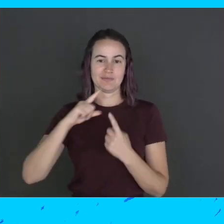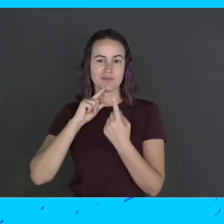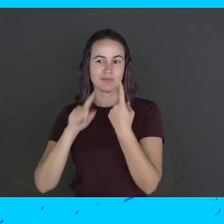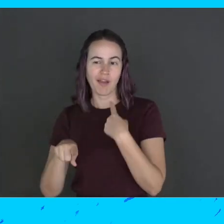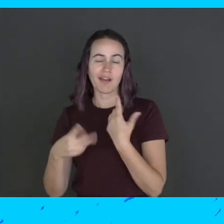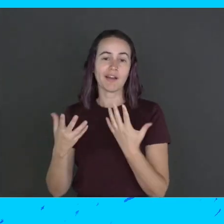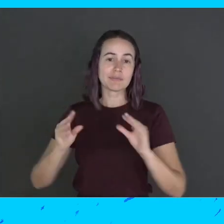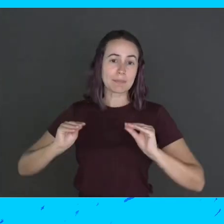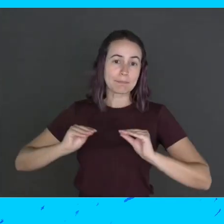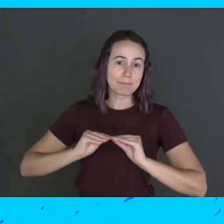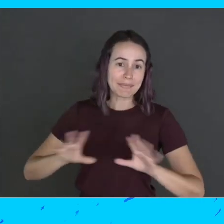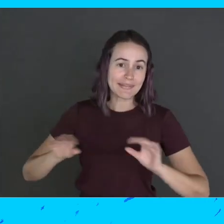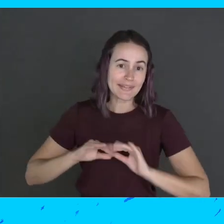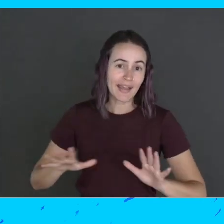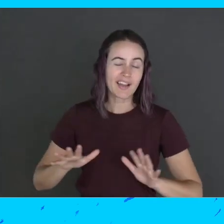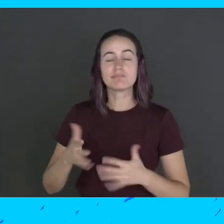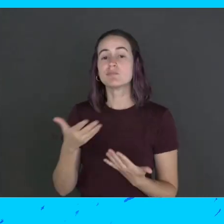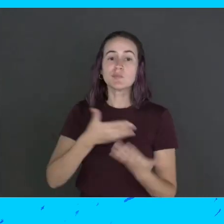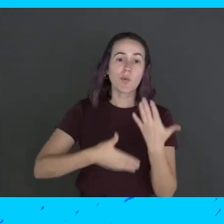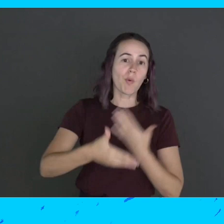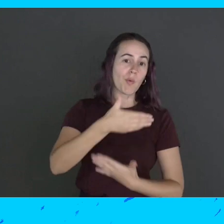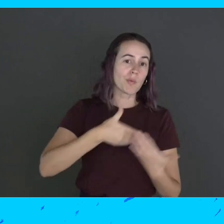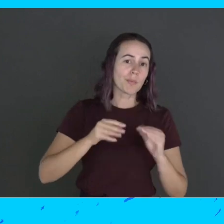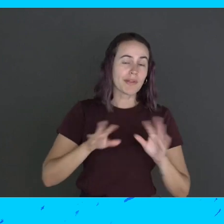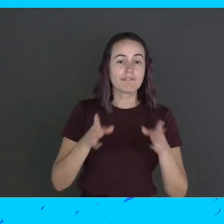et sociaux.